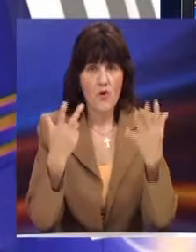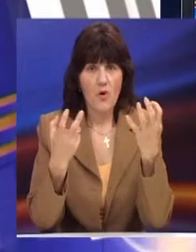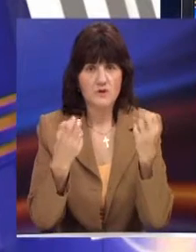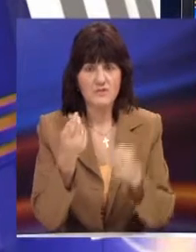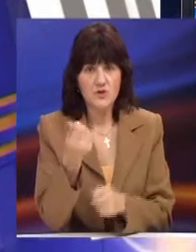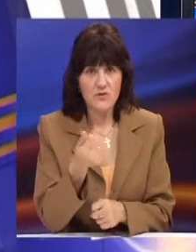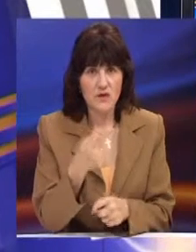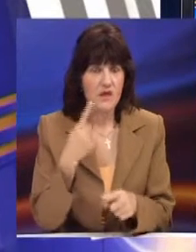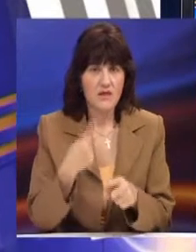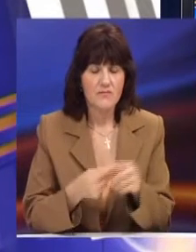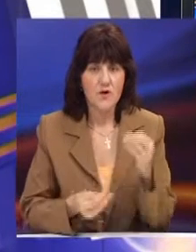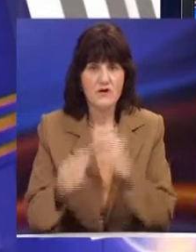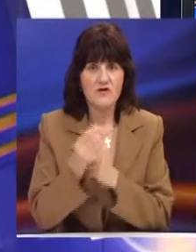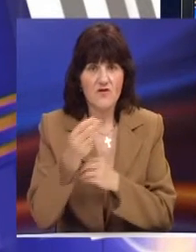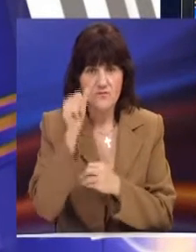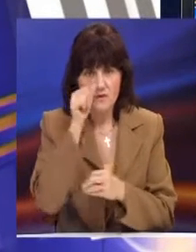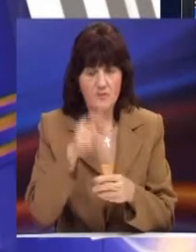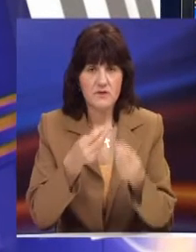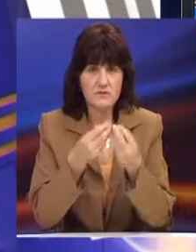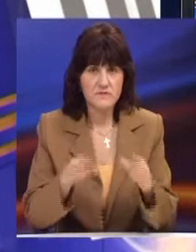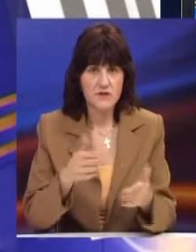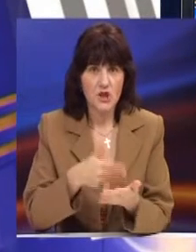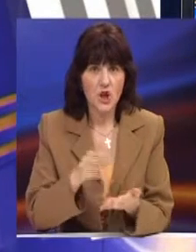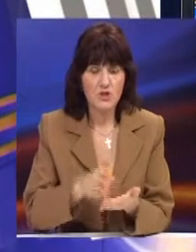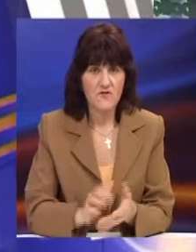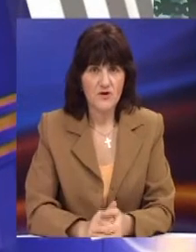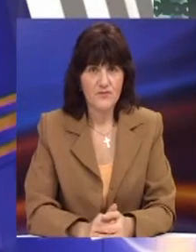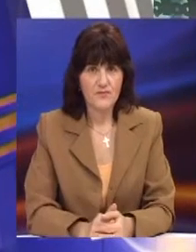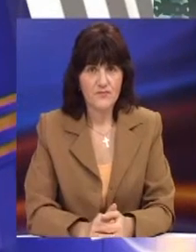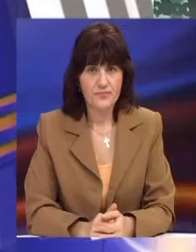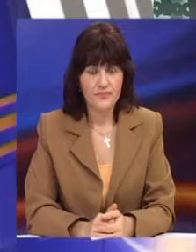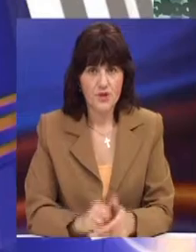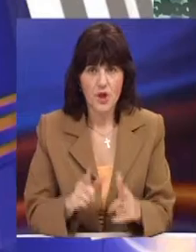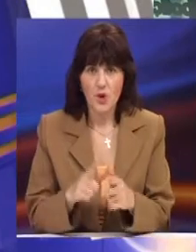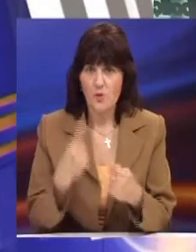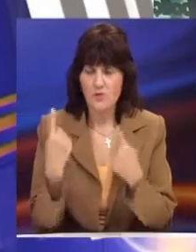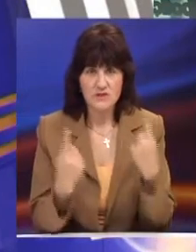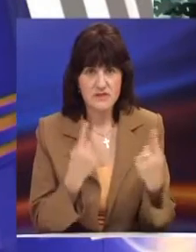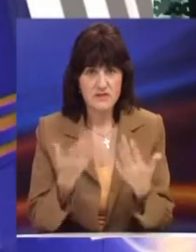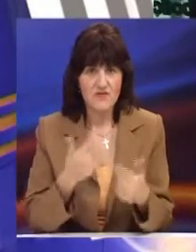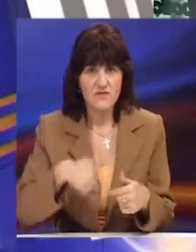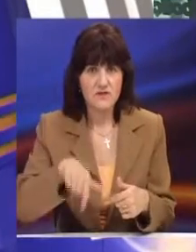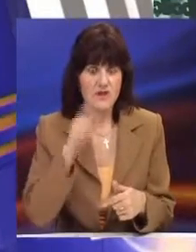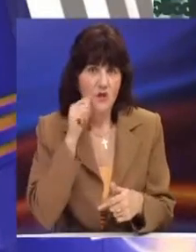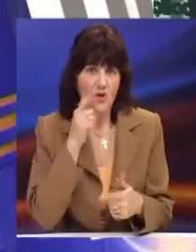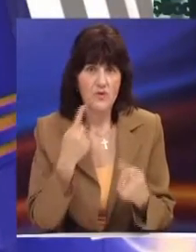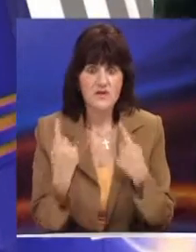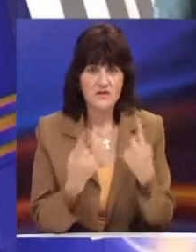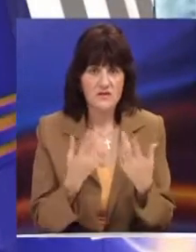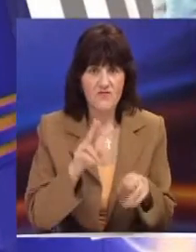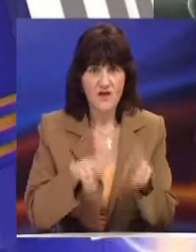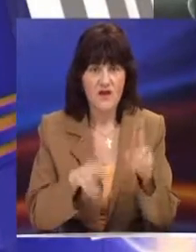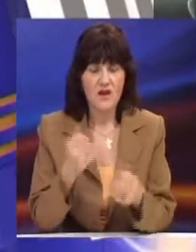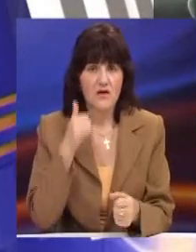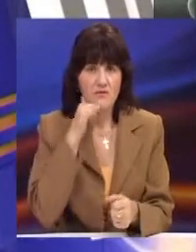su po gradskoj odluci zbog sve većih troškova taksista. U zavisnosti od primanja građana zavisi to